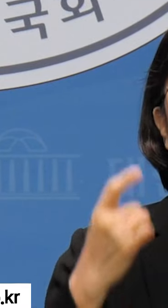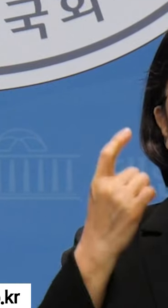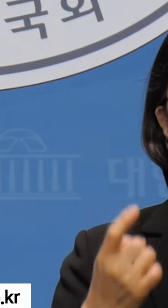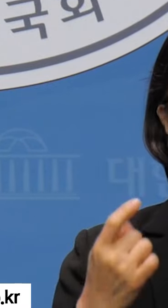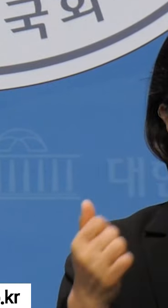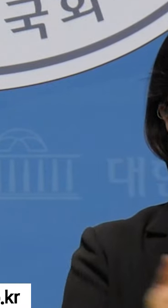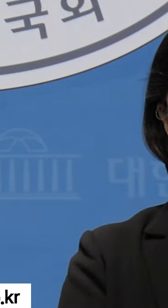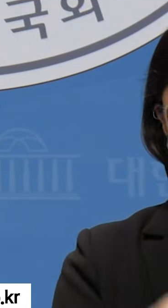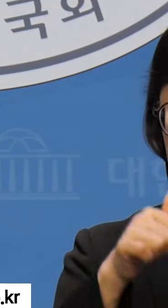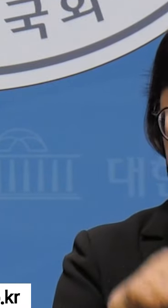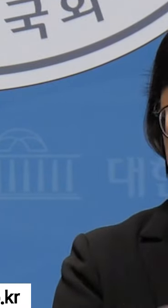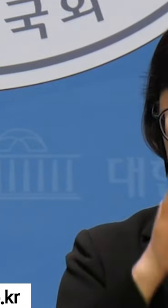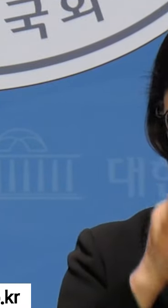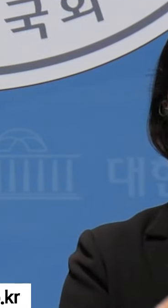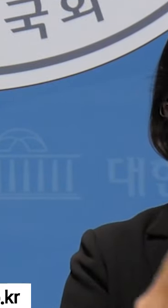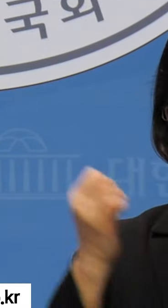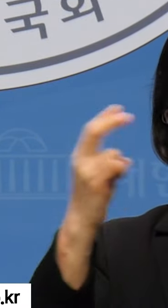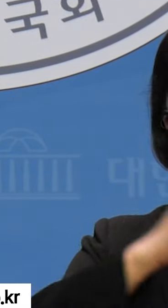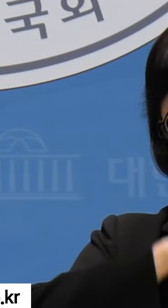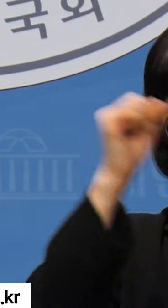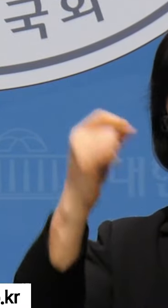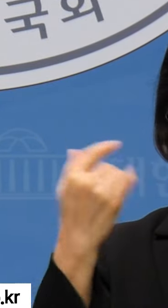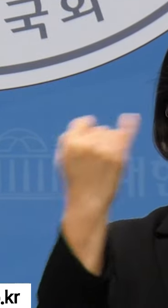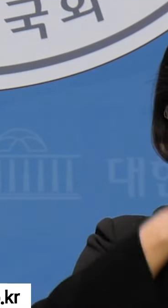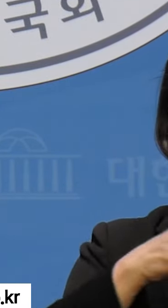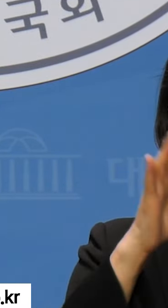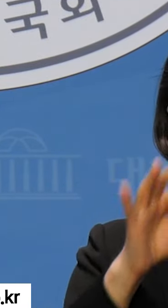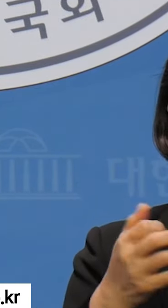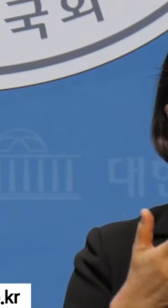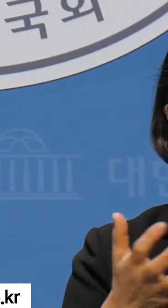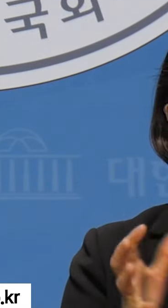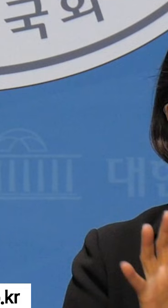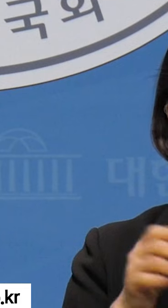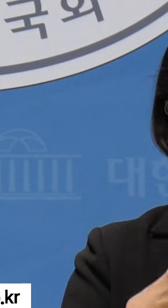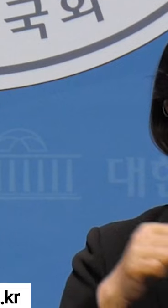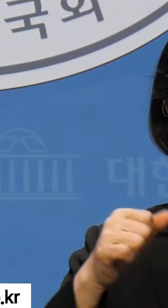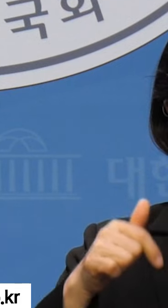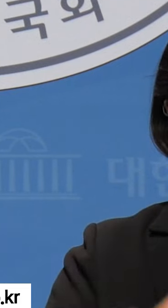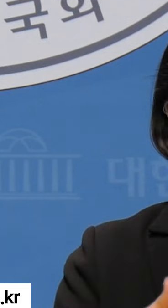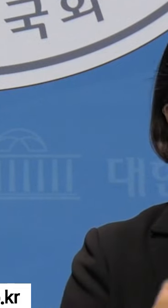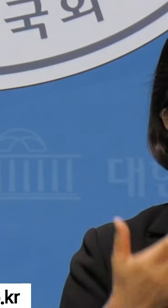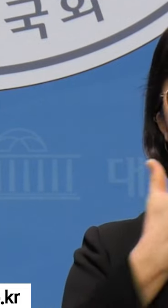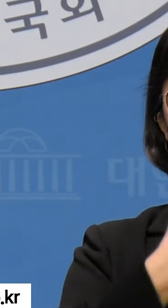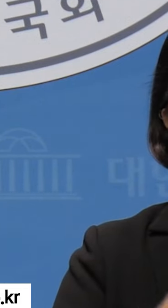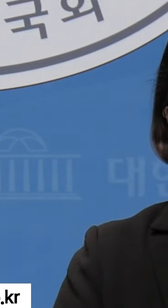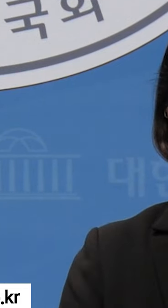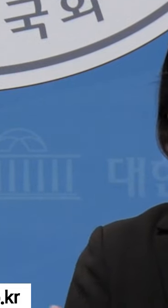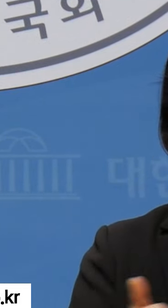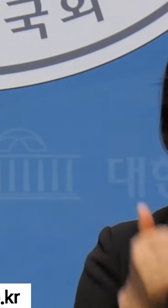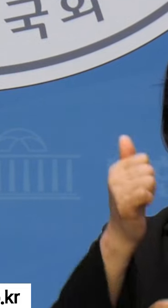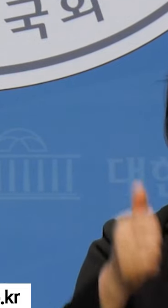역임했고 재선의 기획재정위원회 간사와 보건복지위원장이 되었습니다.